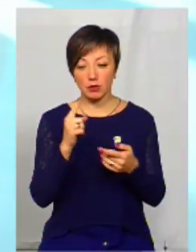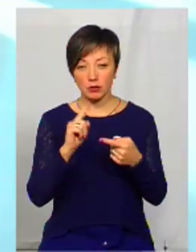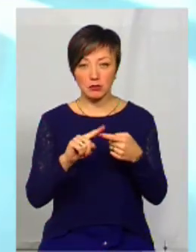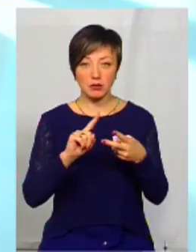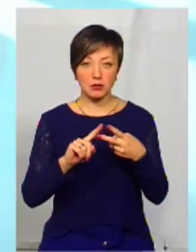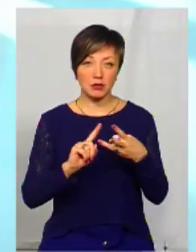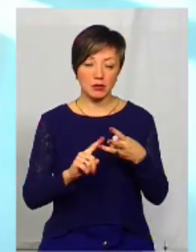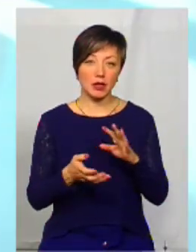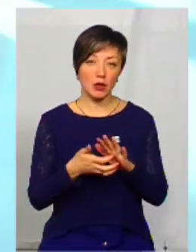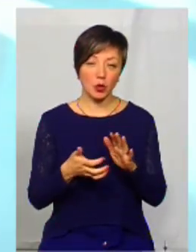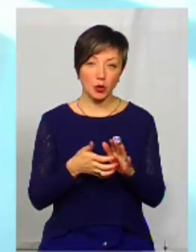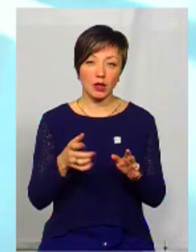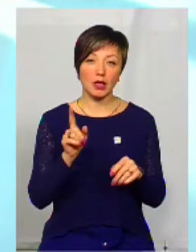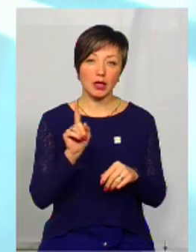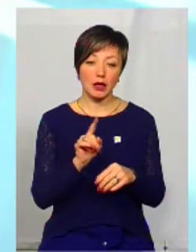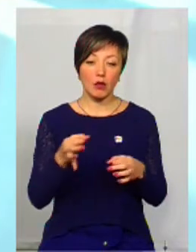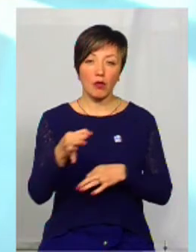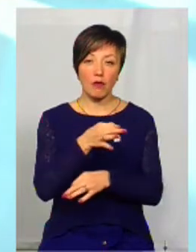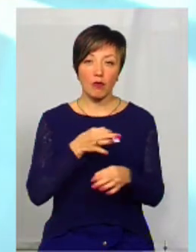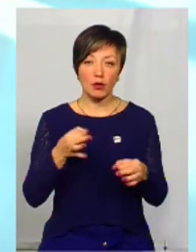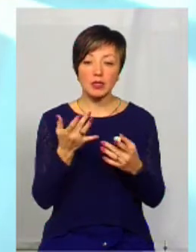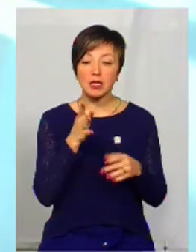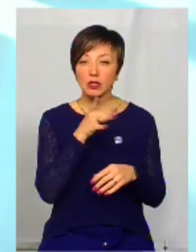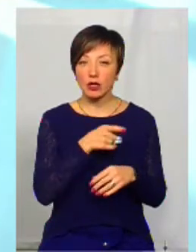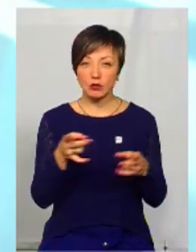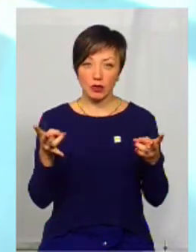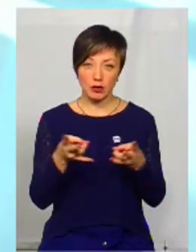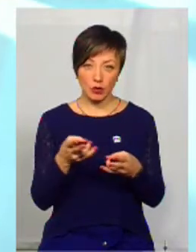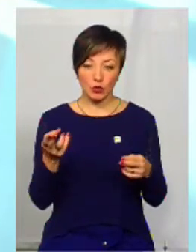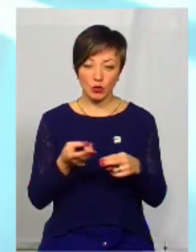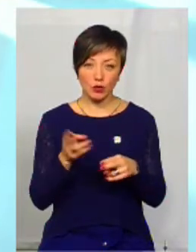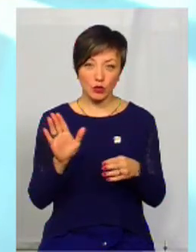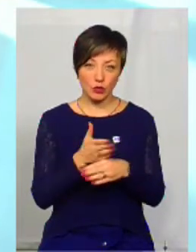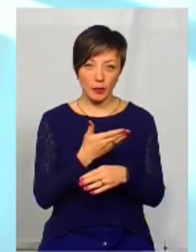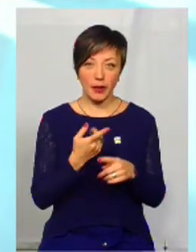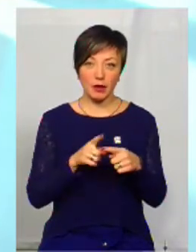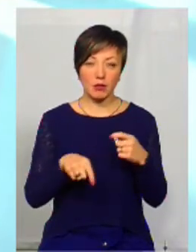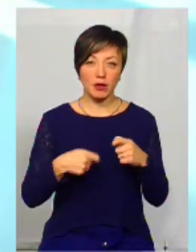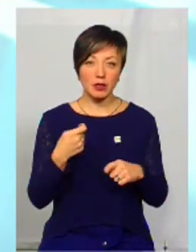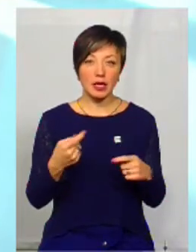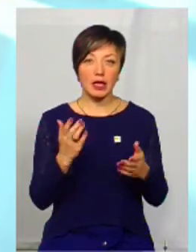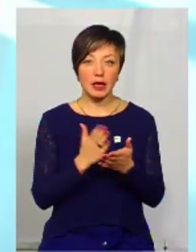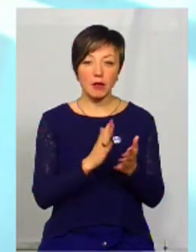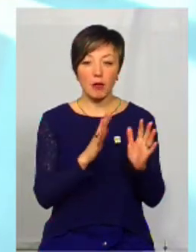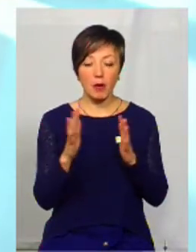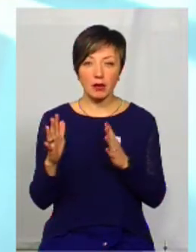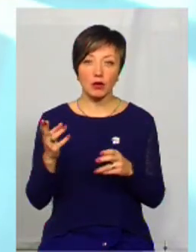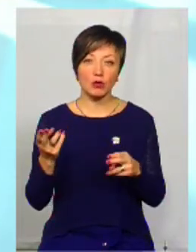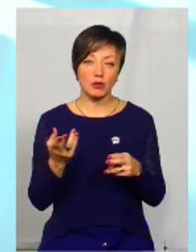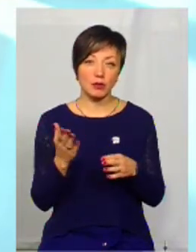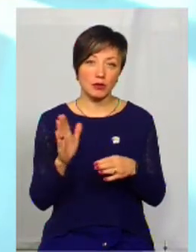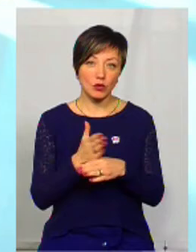які недопрацювання, і, скажімо, обговорюємо, скільки часу потрібно. І є такі моменти, чи такі невідповідності, які усуваються,